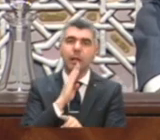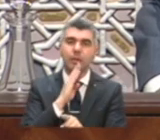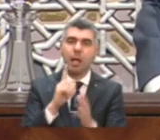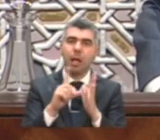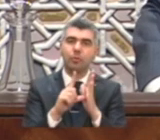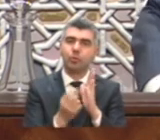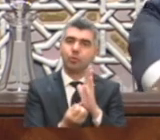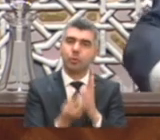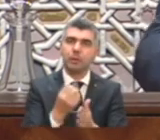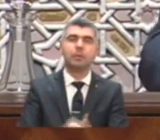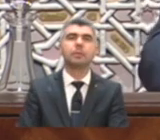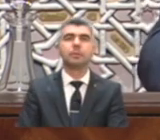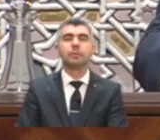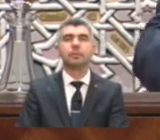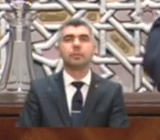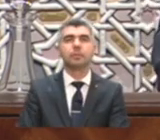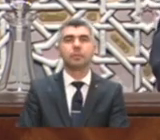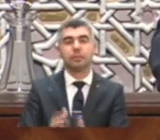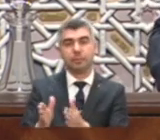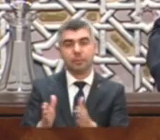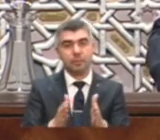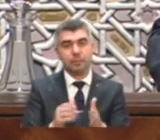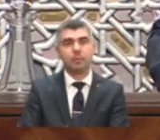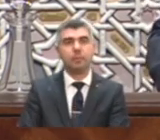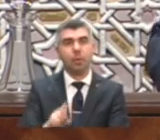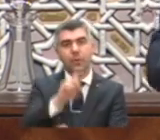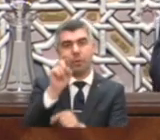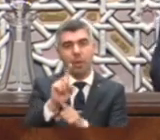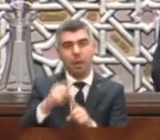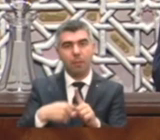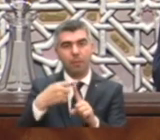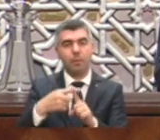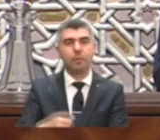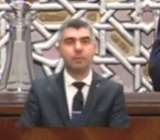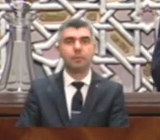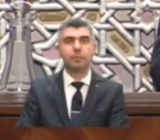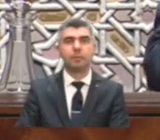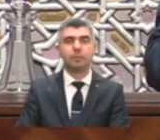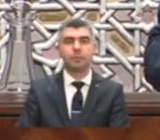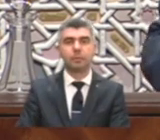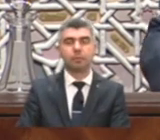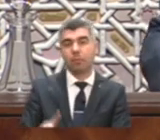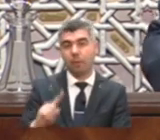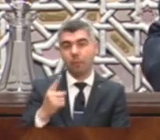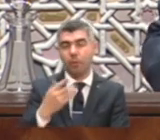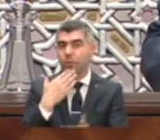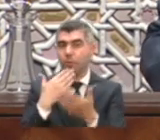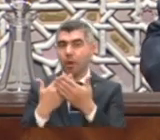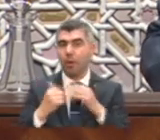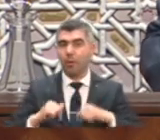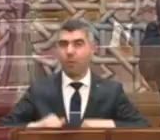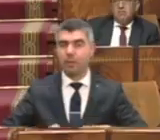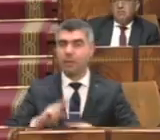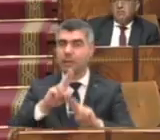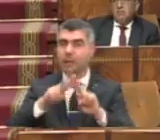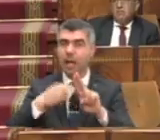قانون جديد. سيد النائب المحترم. سيد النائب تفضلوا للتعقيب. اولا شكرا السيدة الوزيرة على